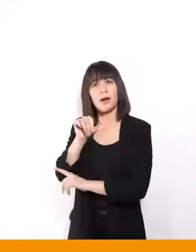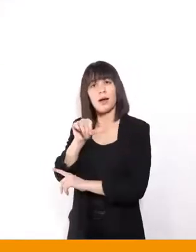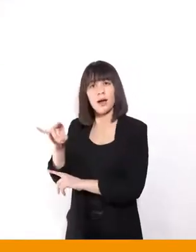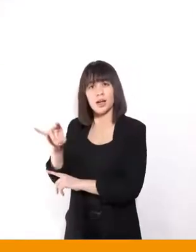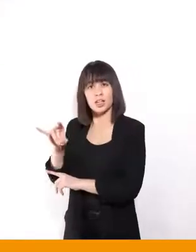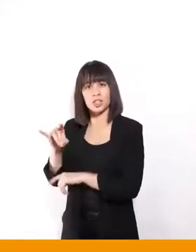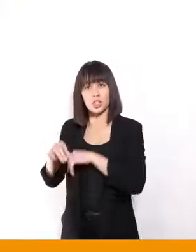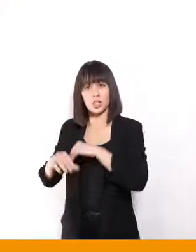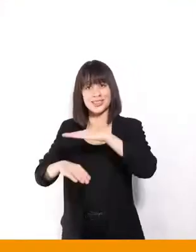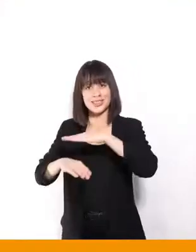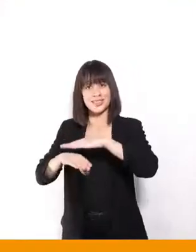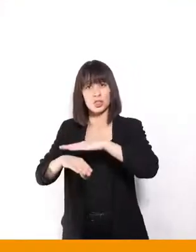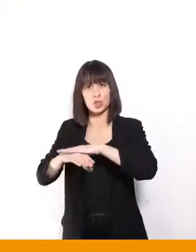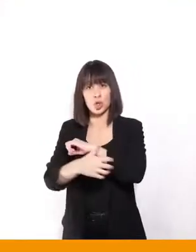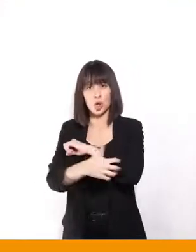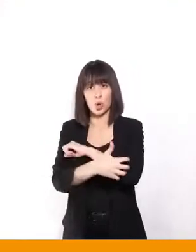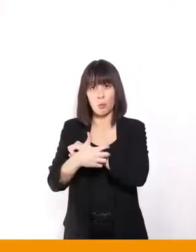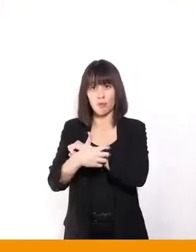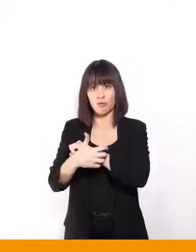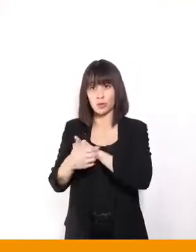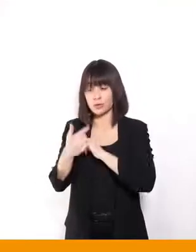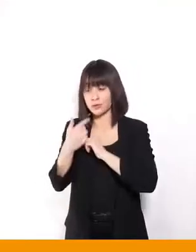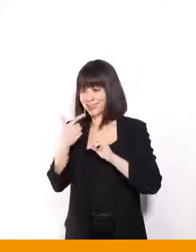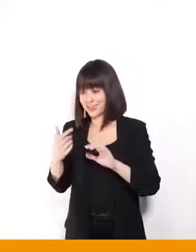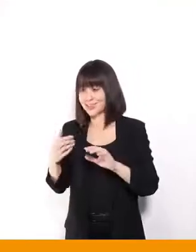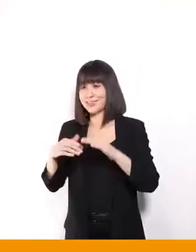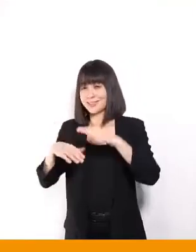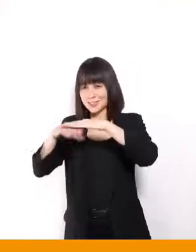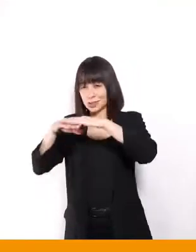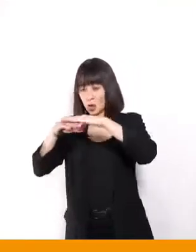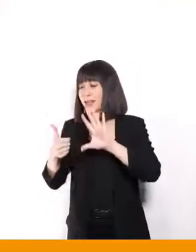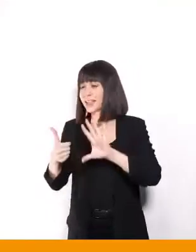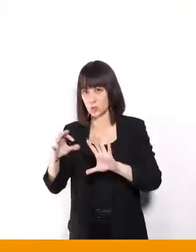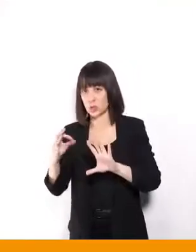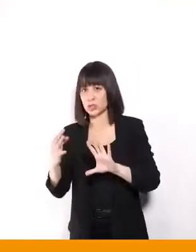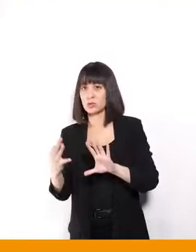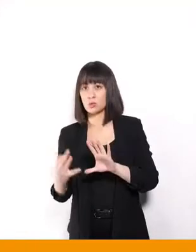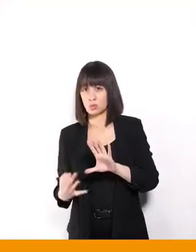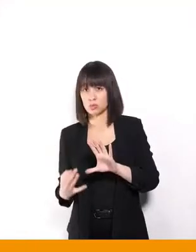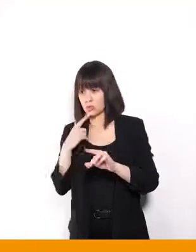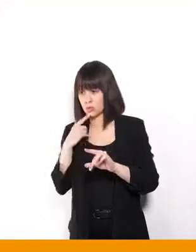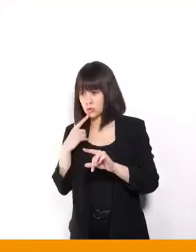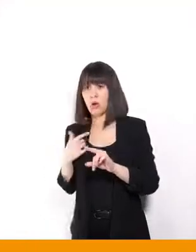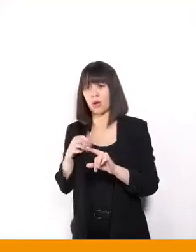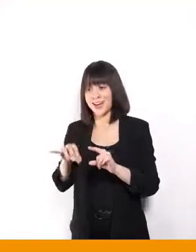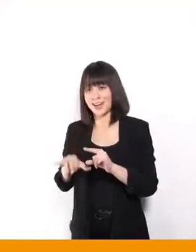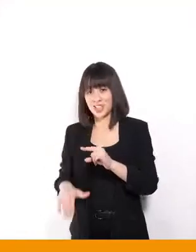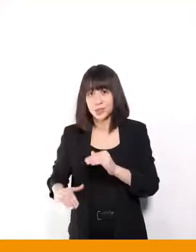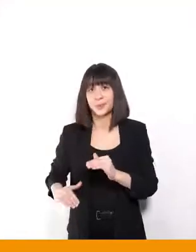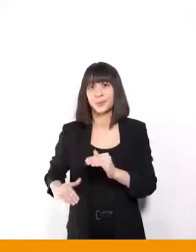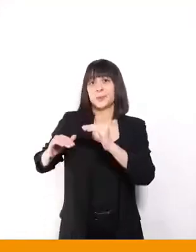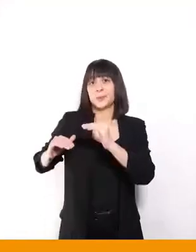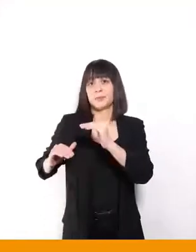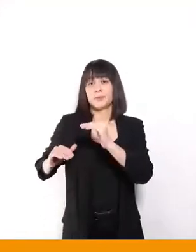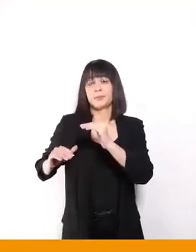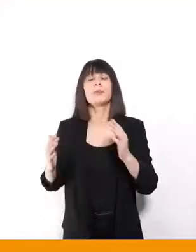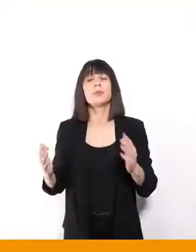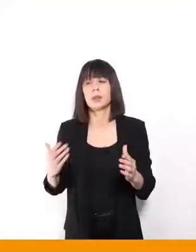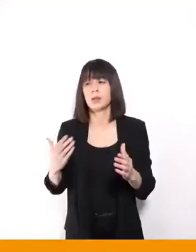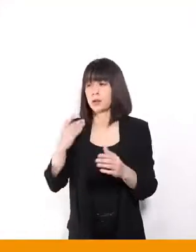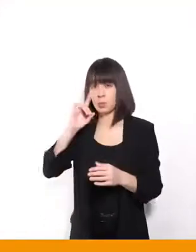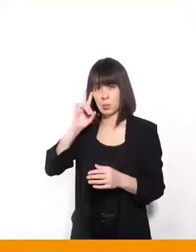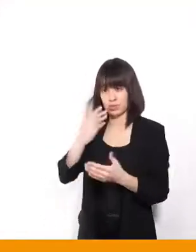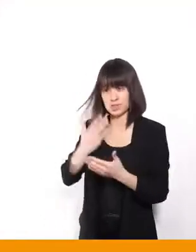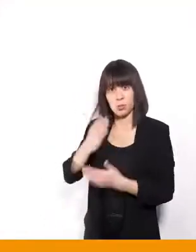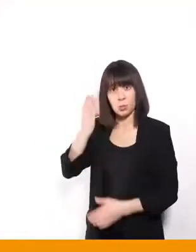de pauvreté à 60%. Parce que c'est une nécessité absolue. Mais vous